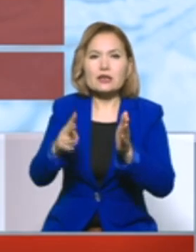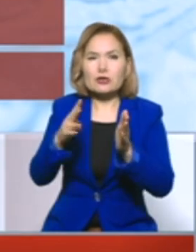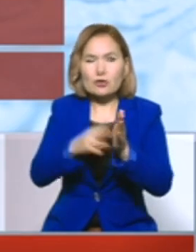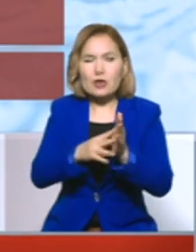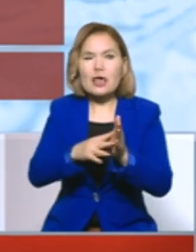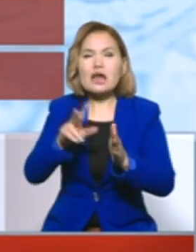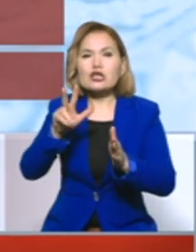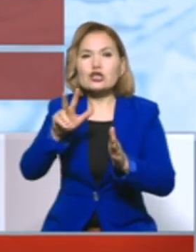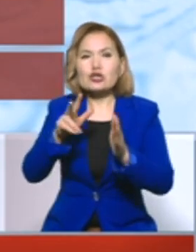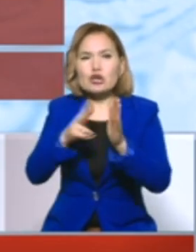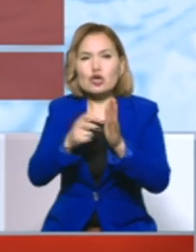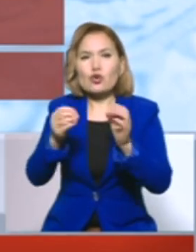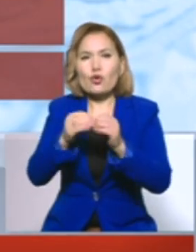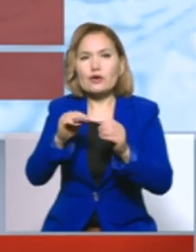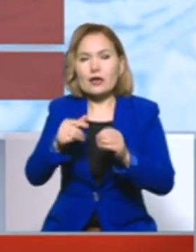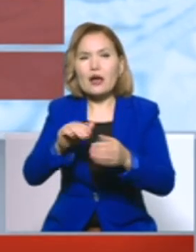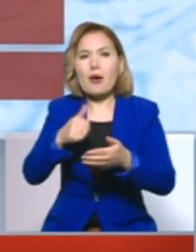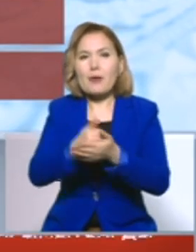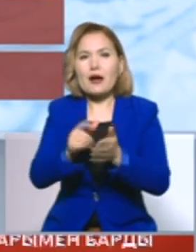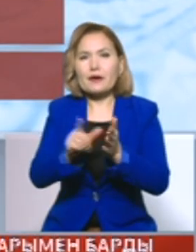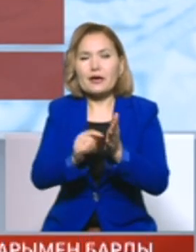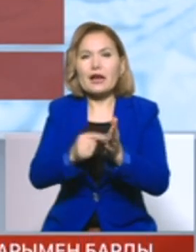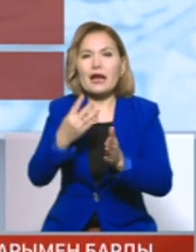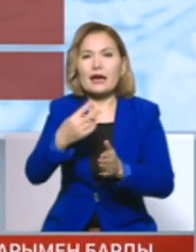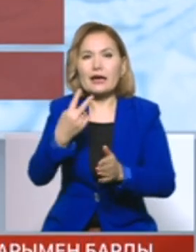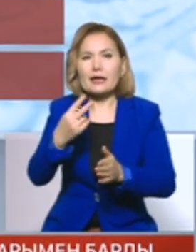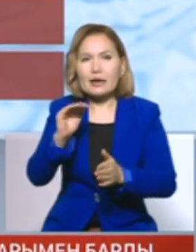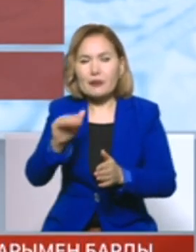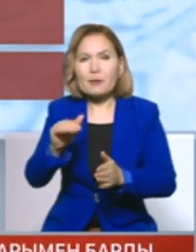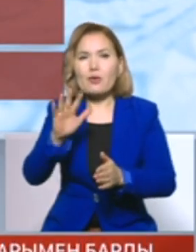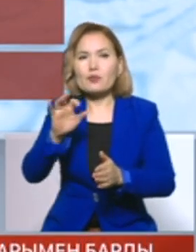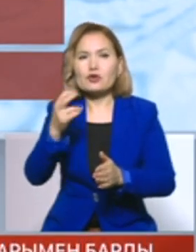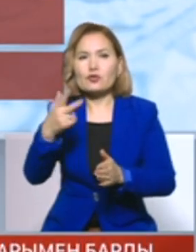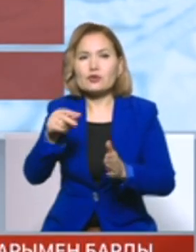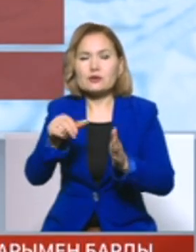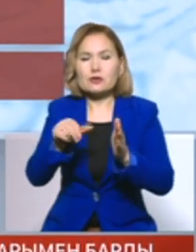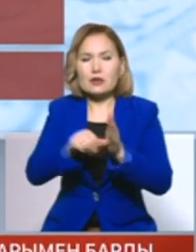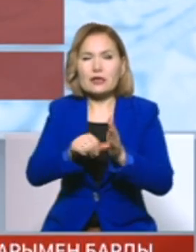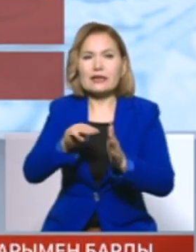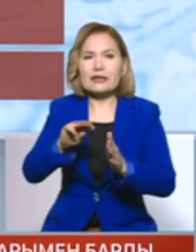89 810 теңге. Базалық зейнетақы 42 536 теңге.